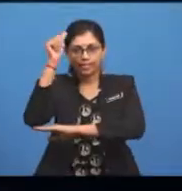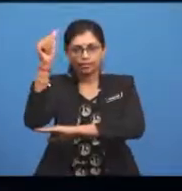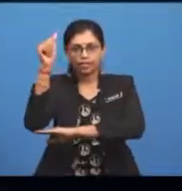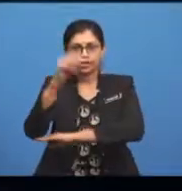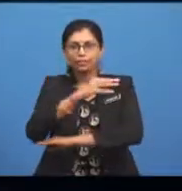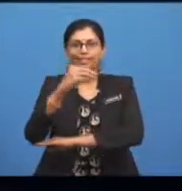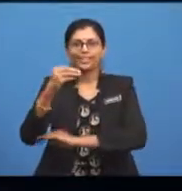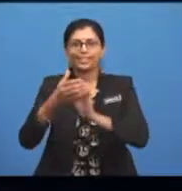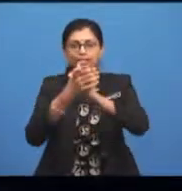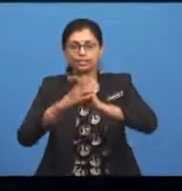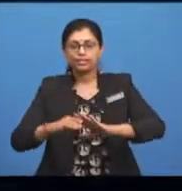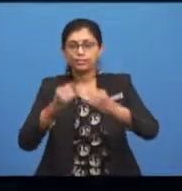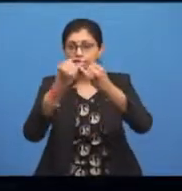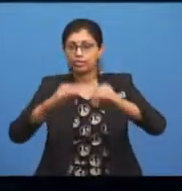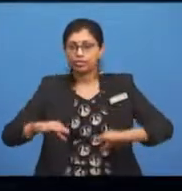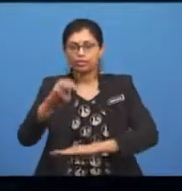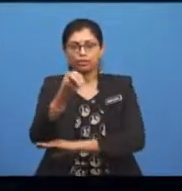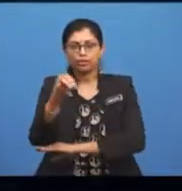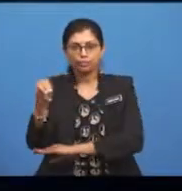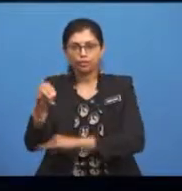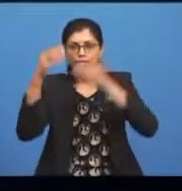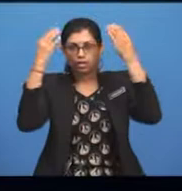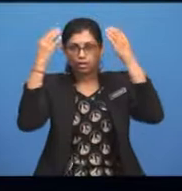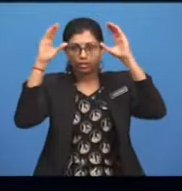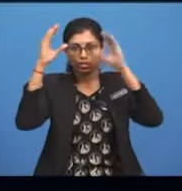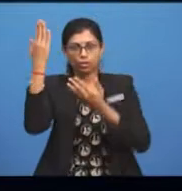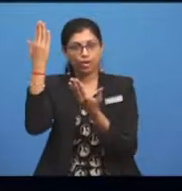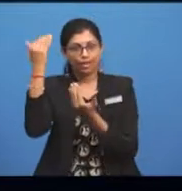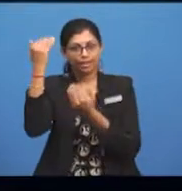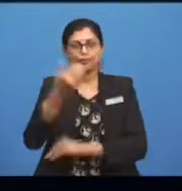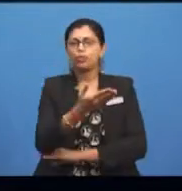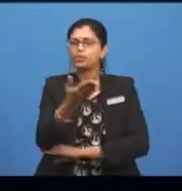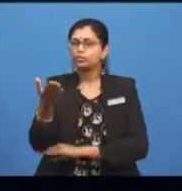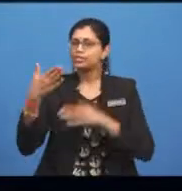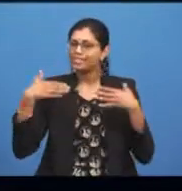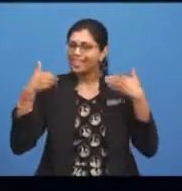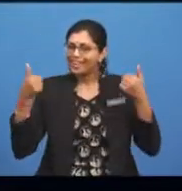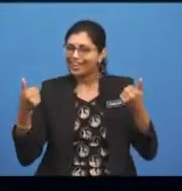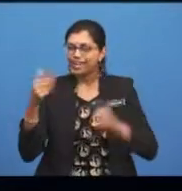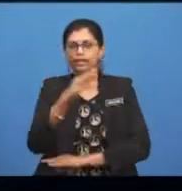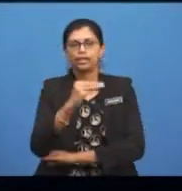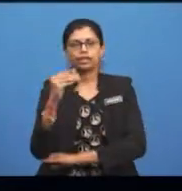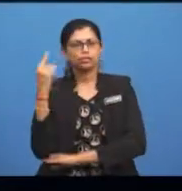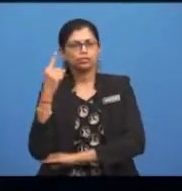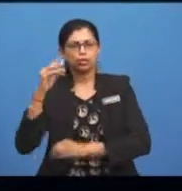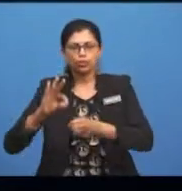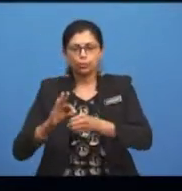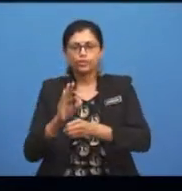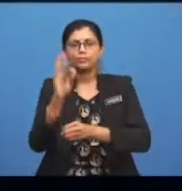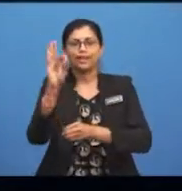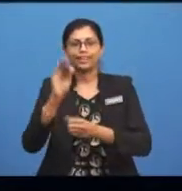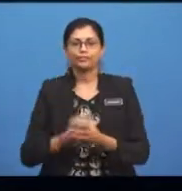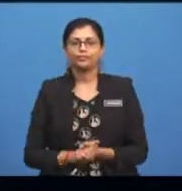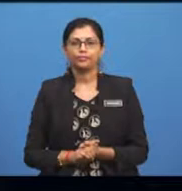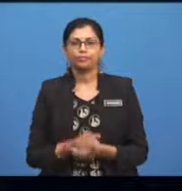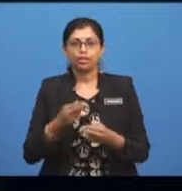Assalamualaikum dan selamat sejahtera murid-murid. Cikgu harap murid-murid semua sihat dan sentiasa bersemangat. Saya,